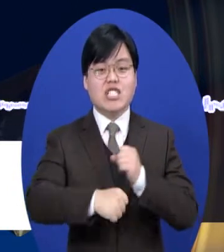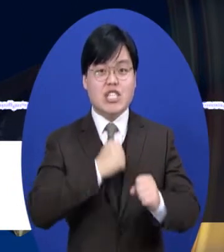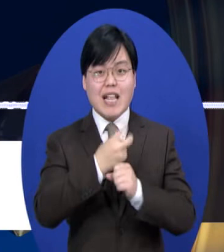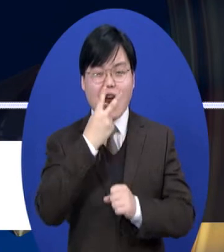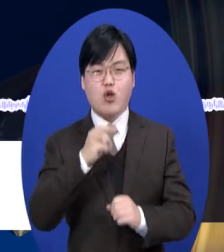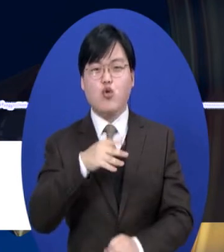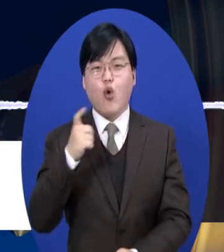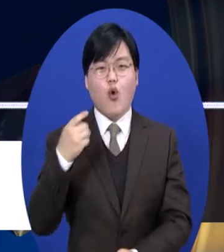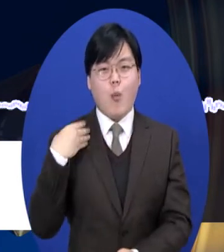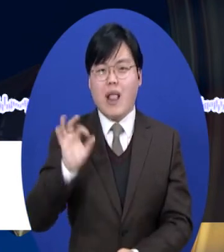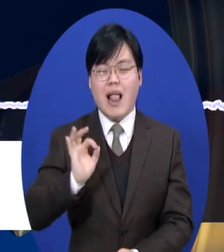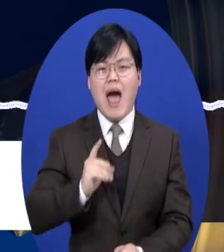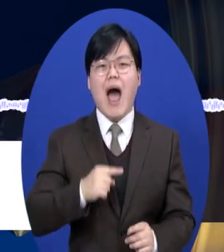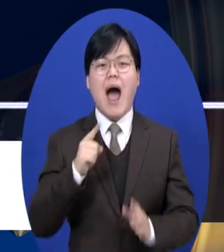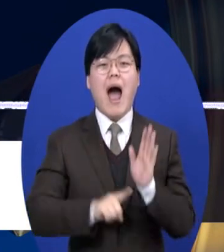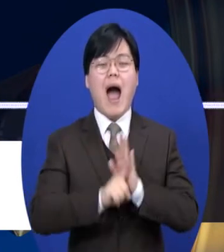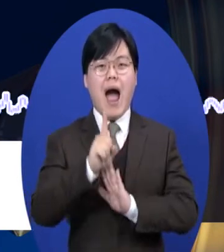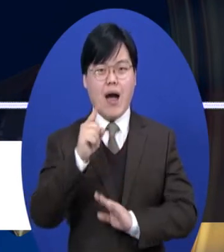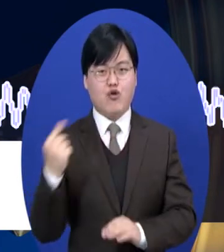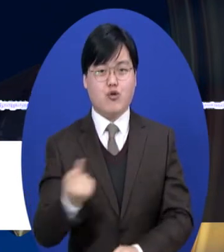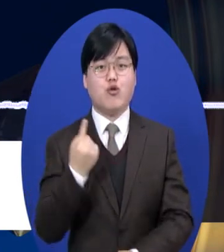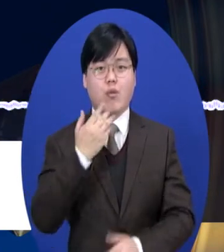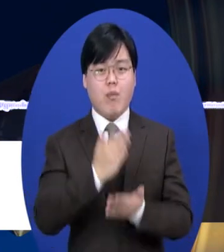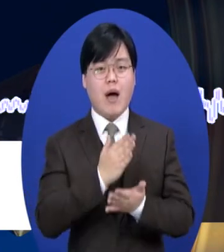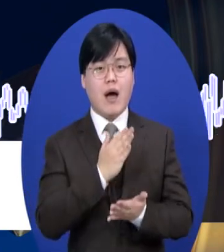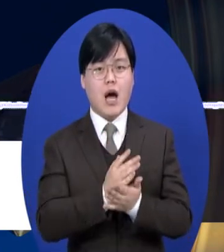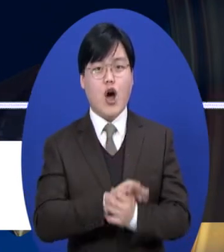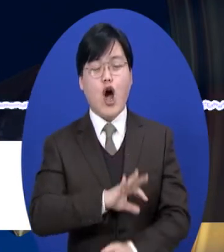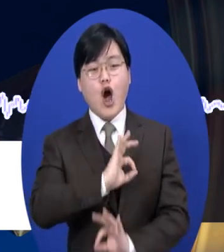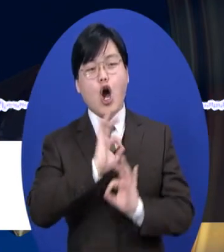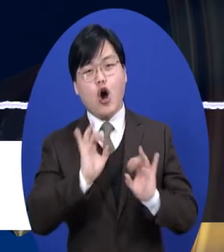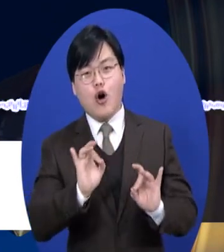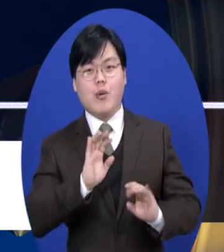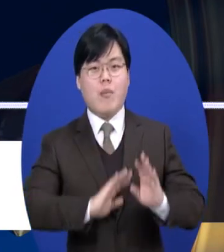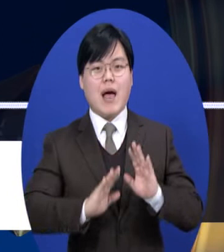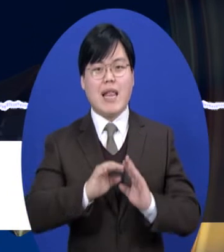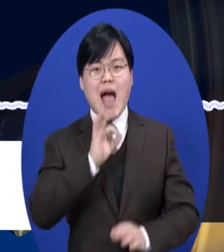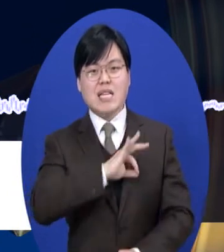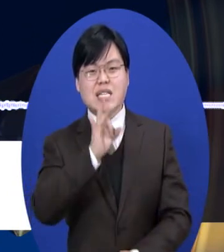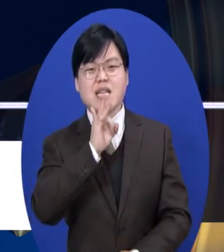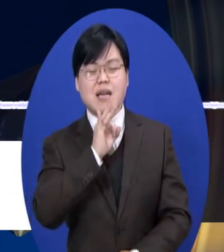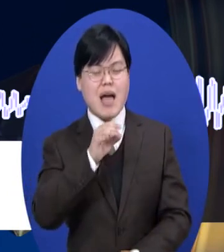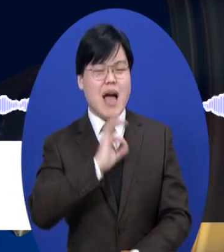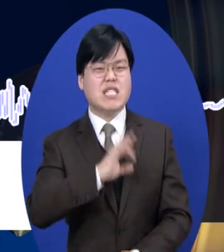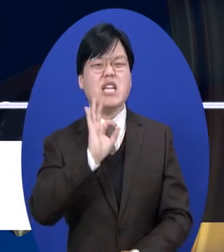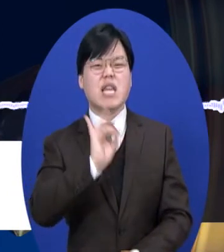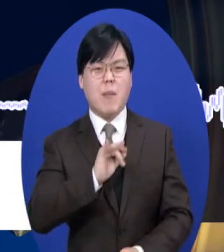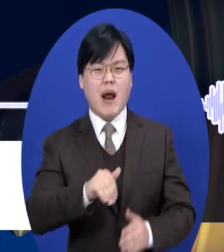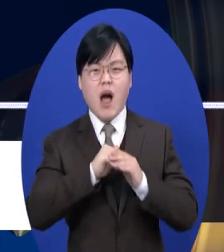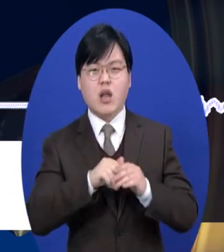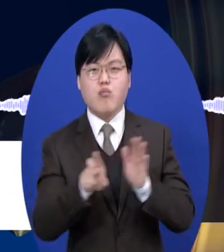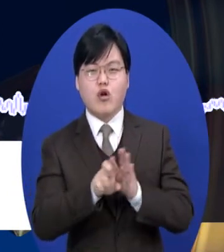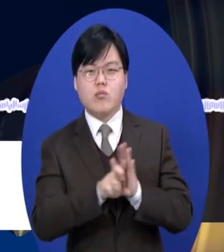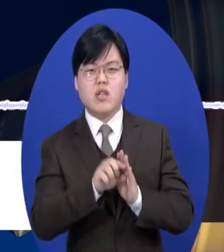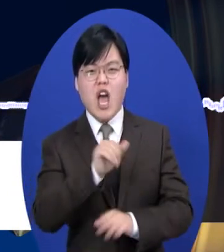үзүүлэлт гэж харсан Монгол банкны үзүүлэлтээ. Одоо өөр ямар байдлаар илүү өгөөжтэйгээр хадгалж өсгөж болох вэ?